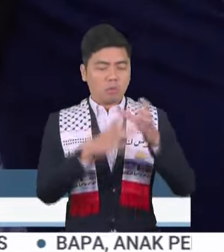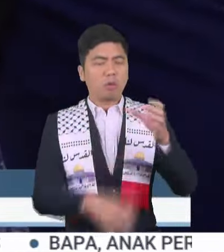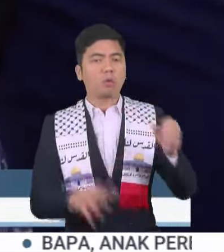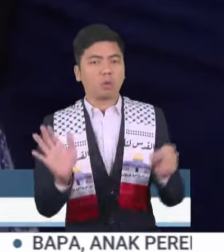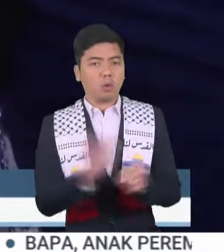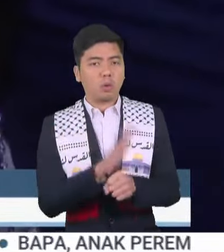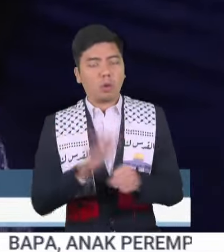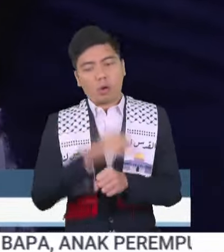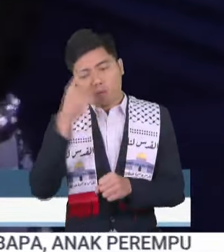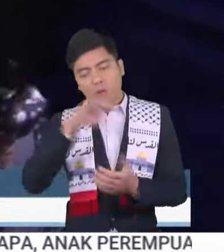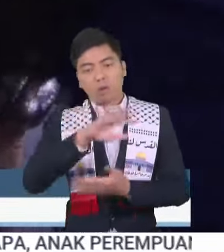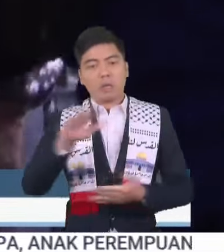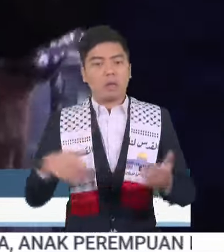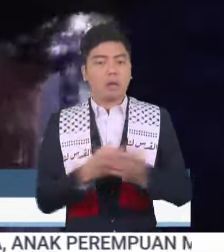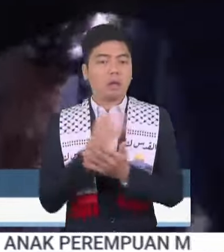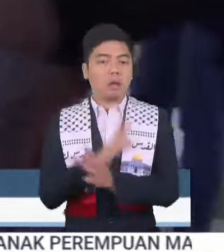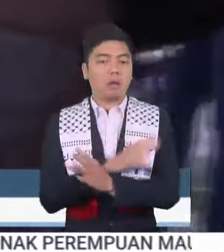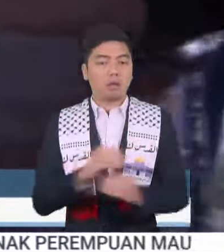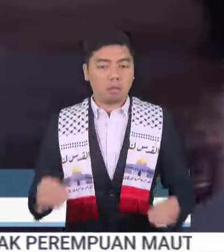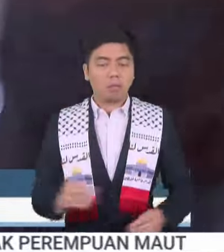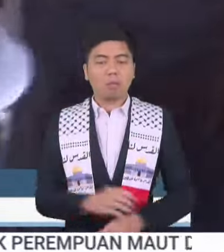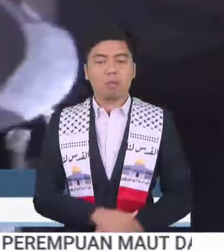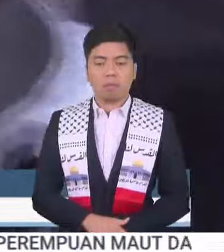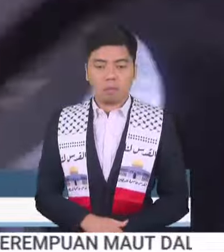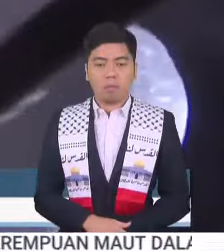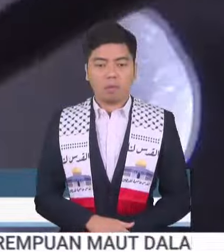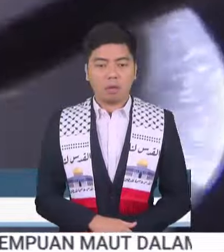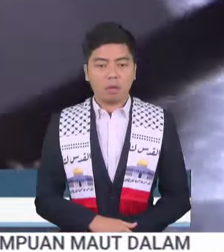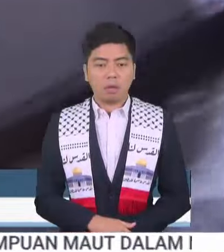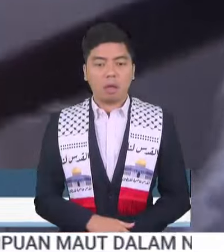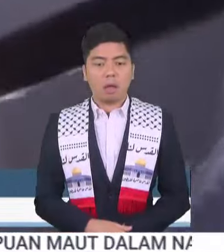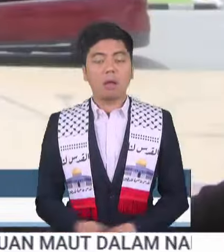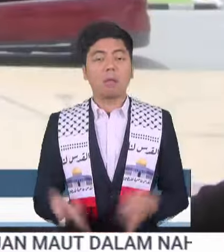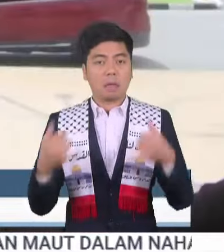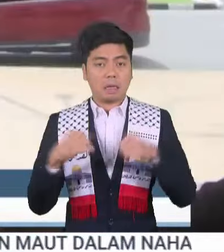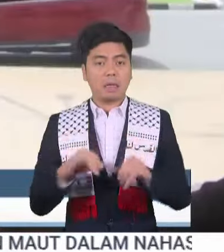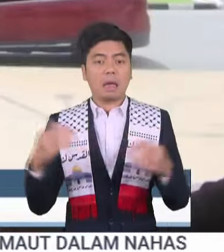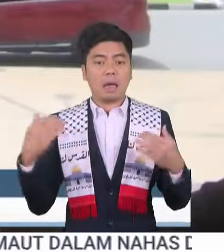untuk seluruh Sarawak. Misal kata tong kuning, masih ada isi.